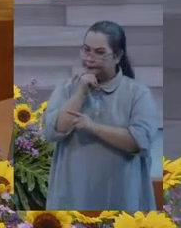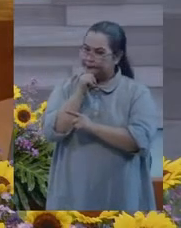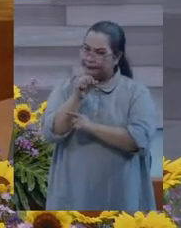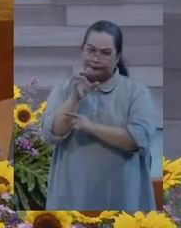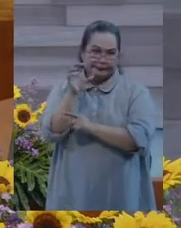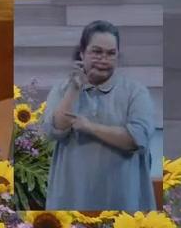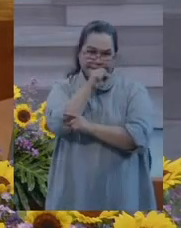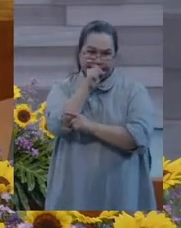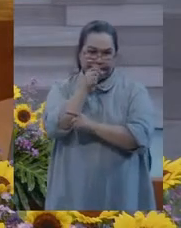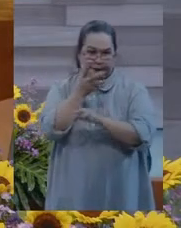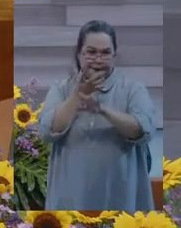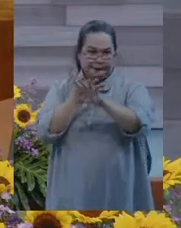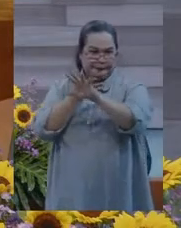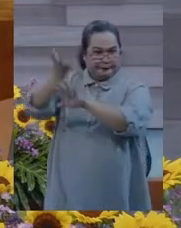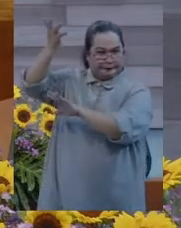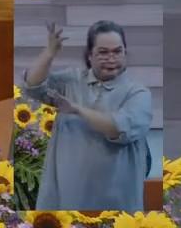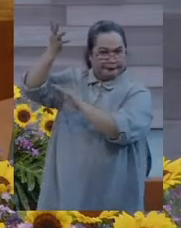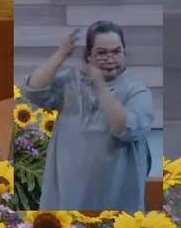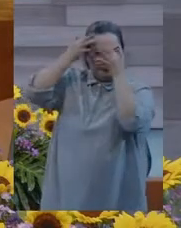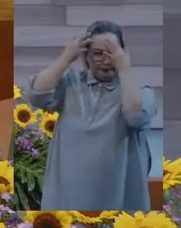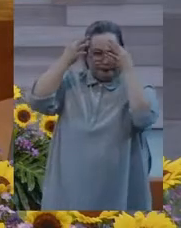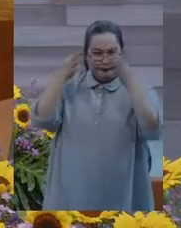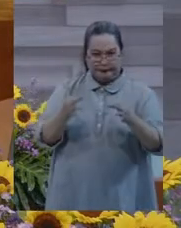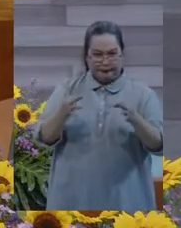to pronounce a blasphemous judgment.